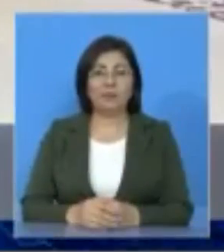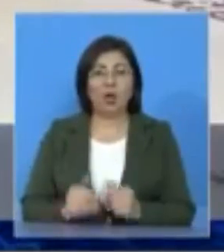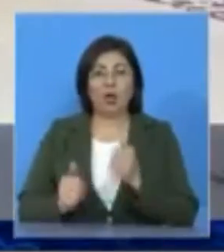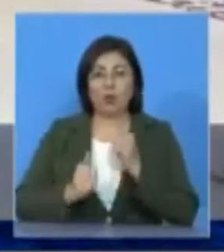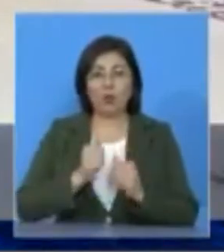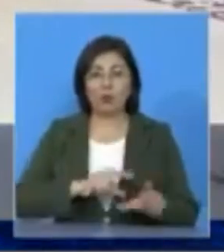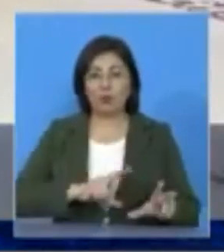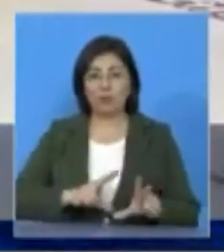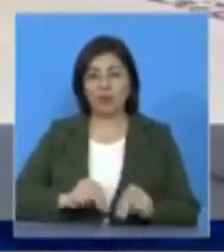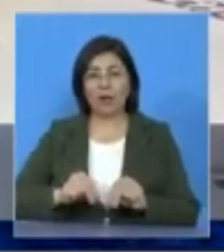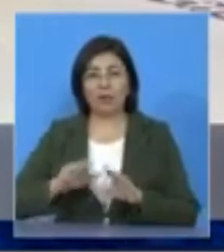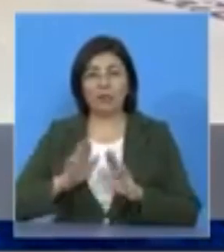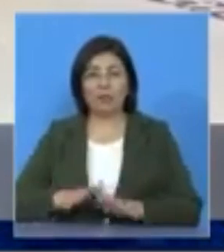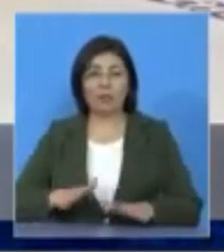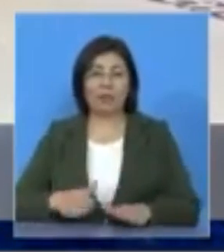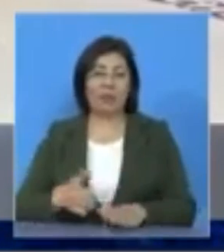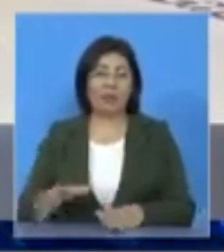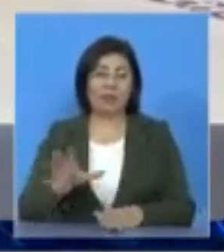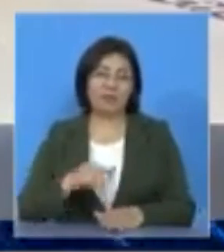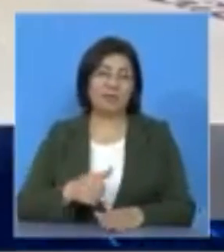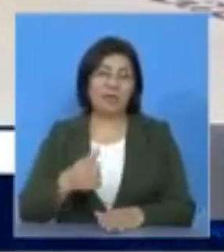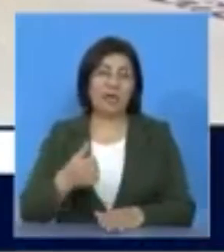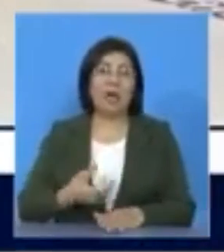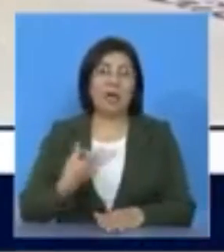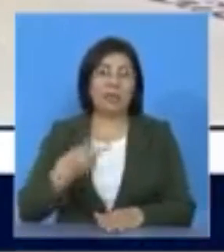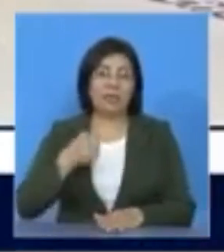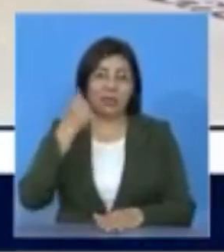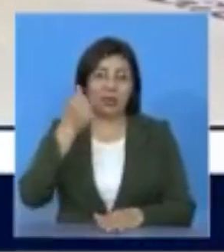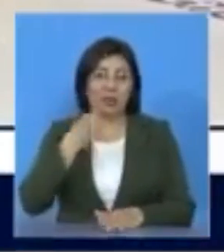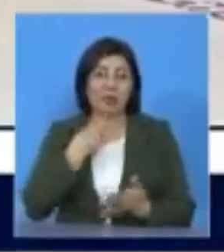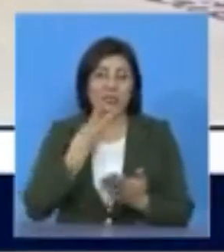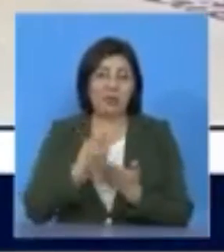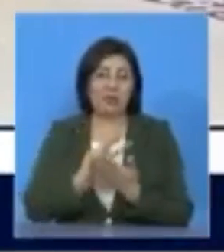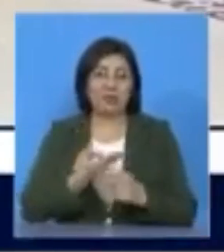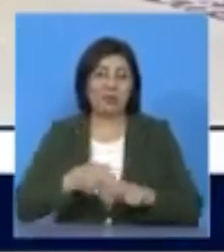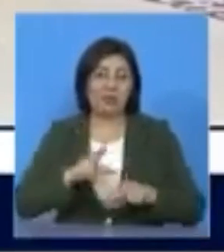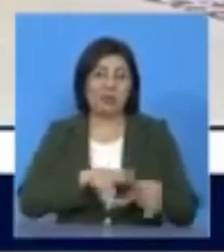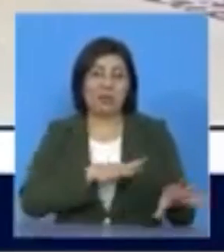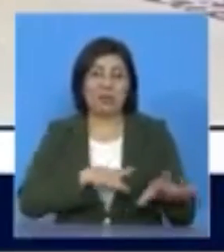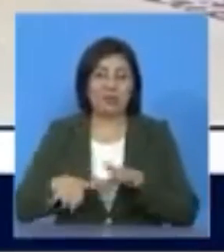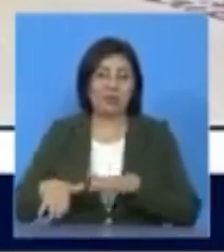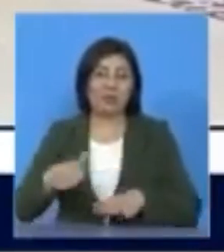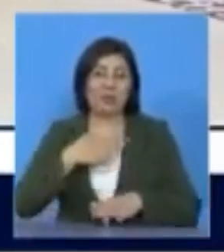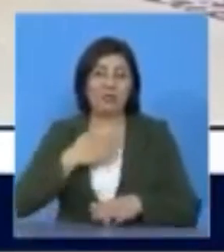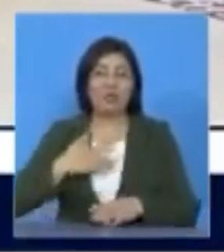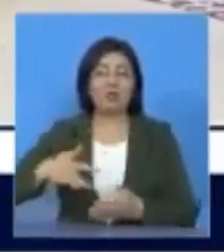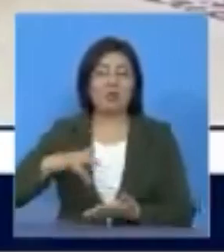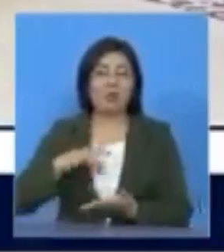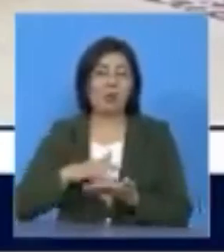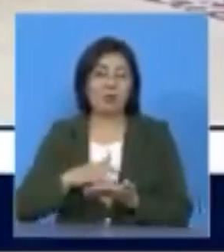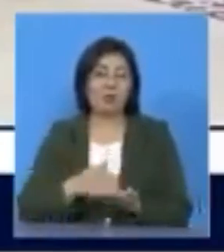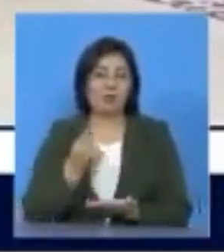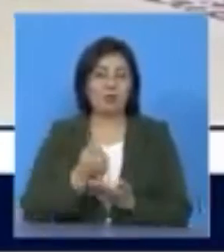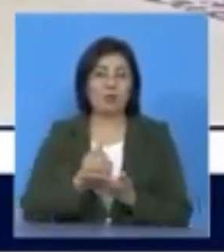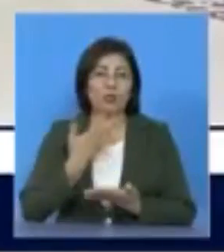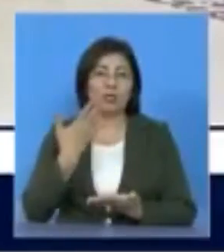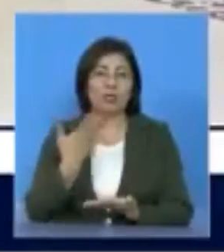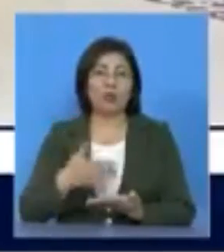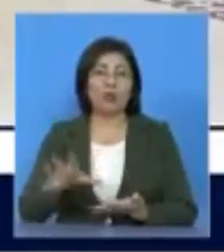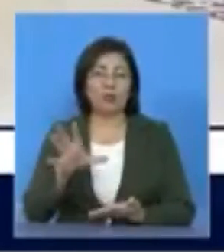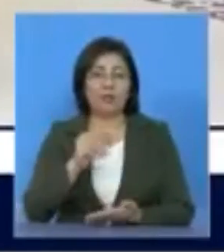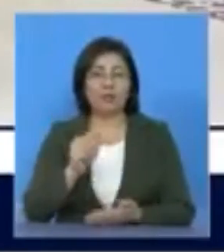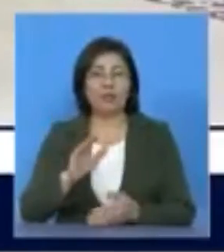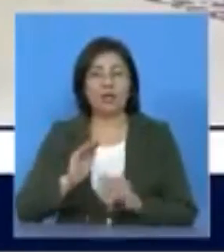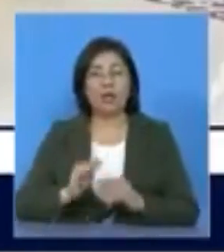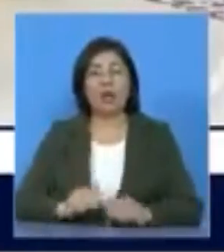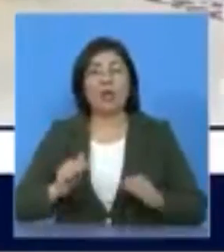Конкурс «Бахат-Табала» я смотрю все 3 года, и то, что такой величины мероприятие проводит в нашем городе, мне очень дорого. Все конкурсанты